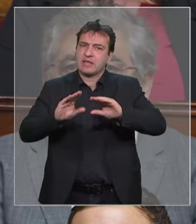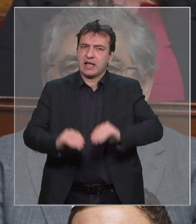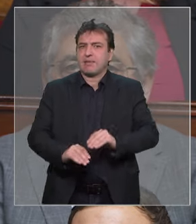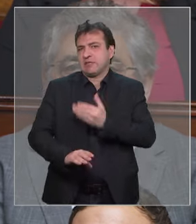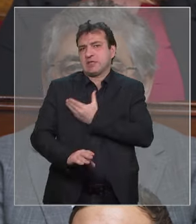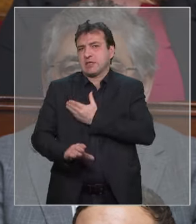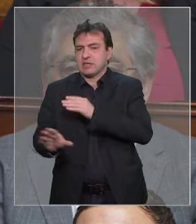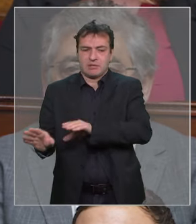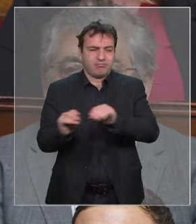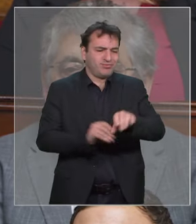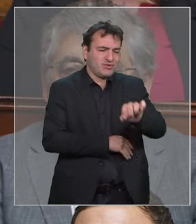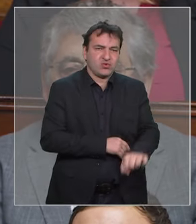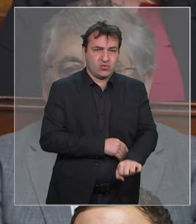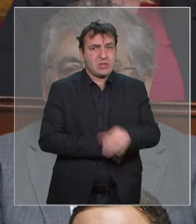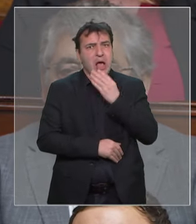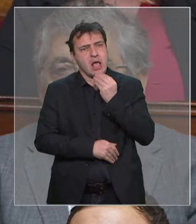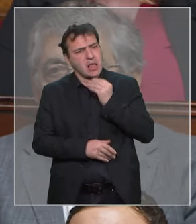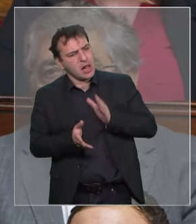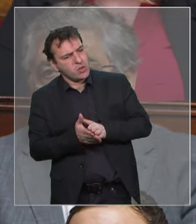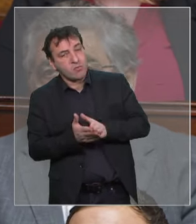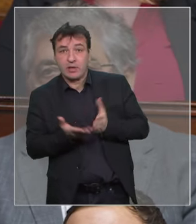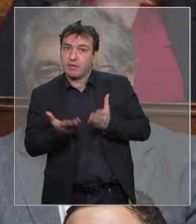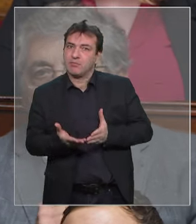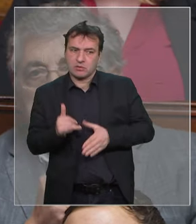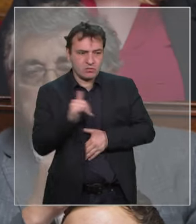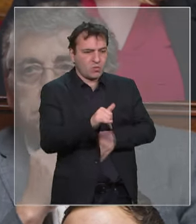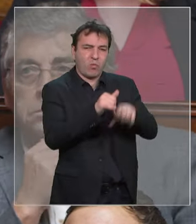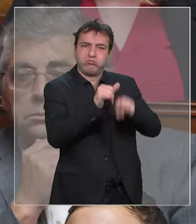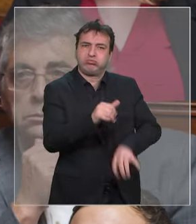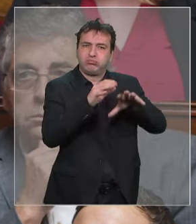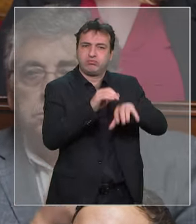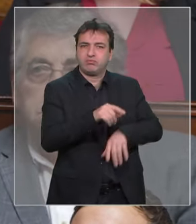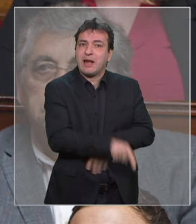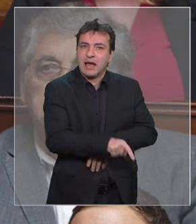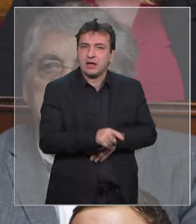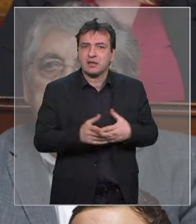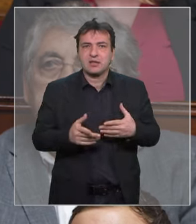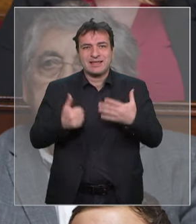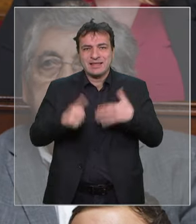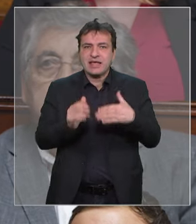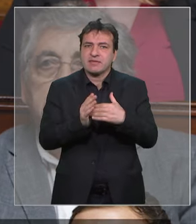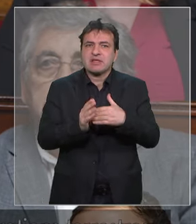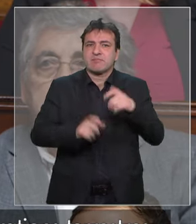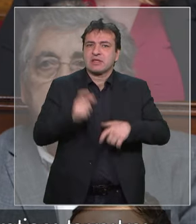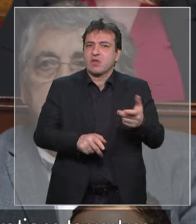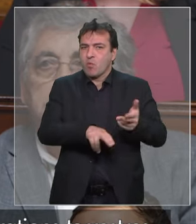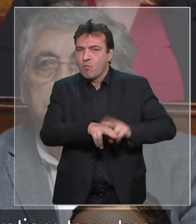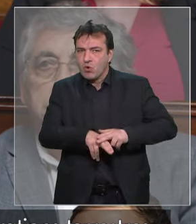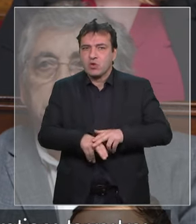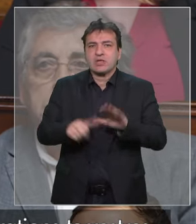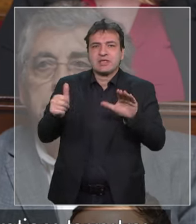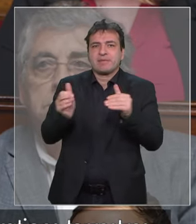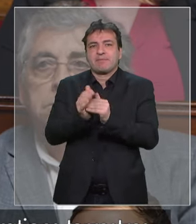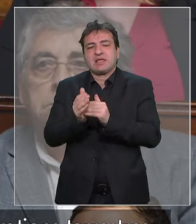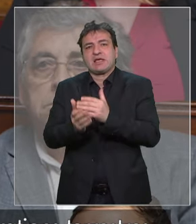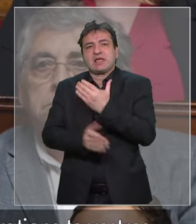c'est désormais le sud qui est bombardé. 16 000 personnes ont été tuées, 6 150